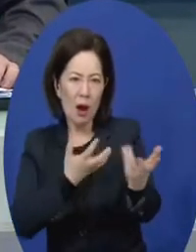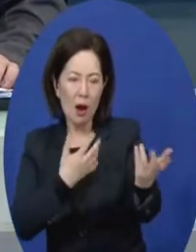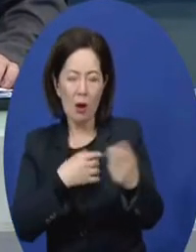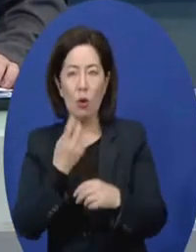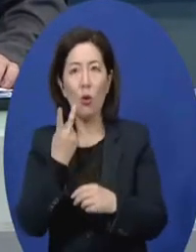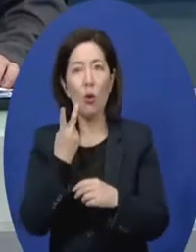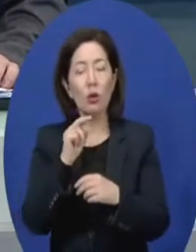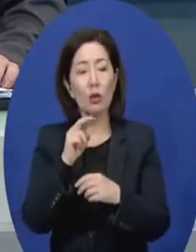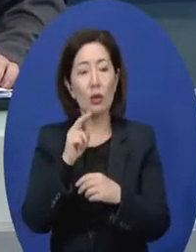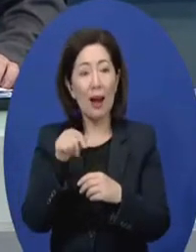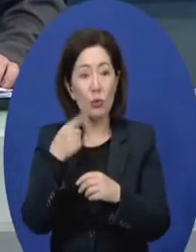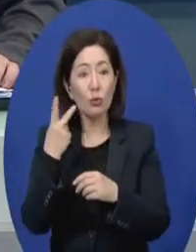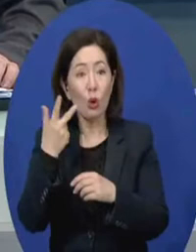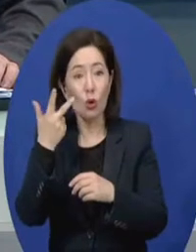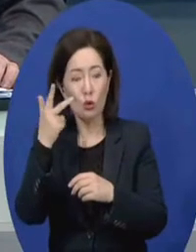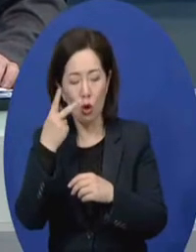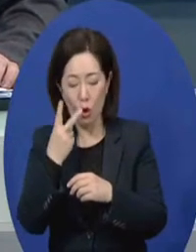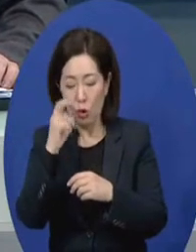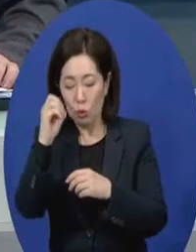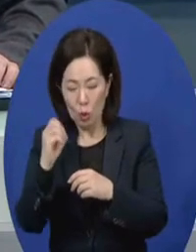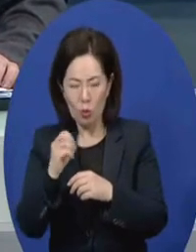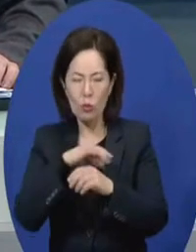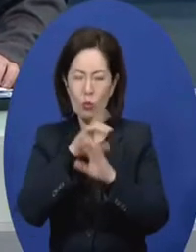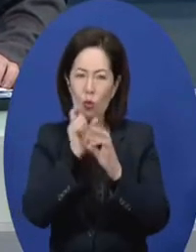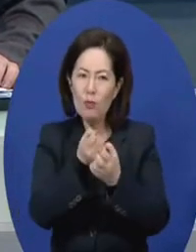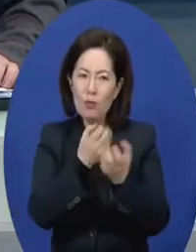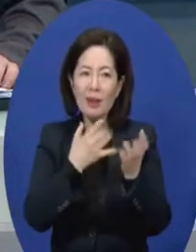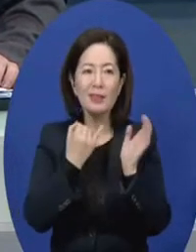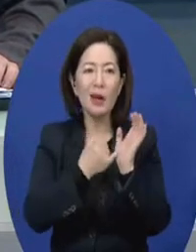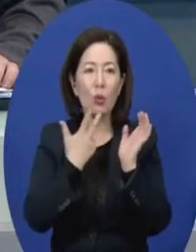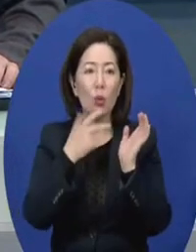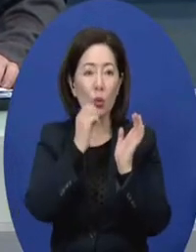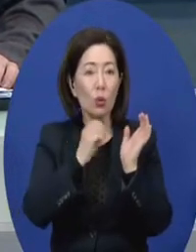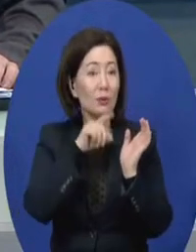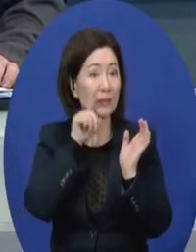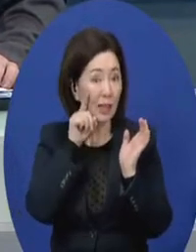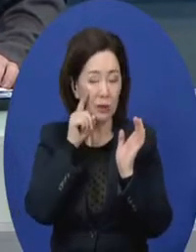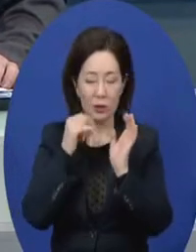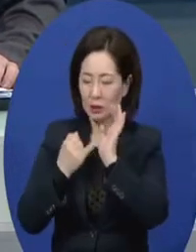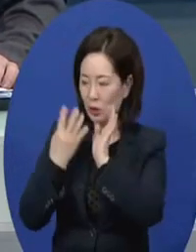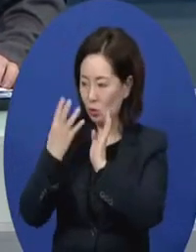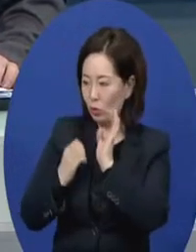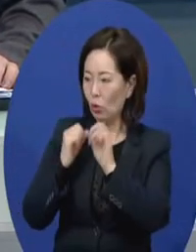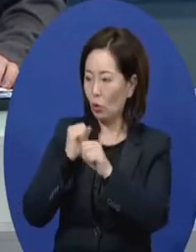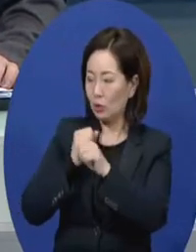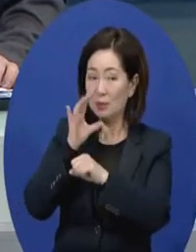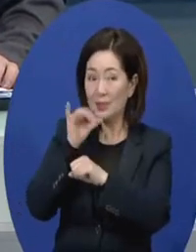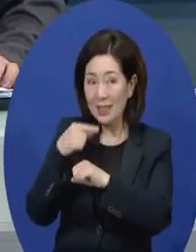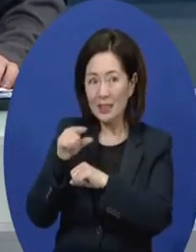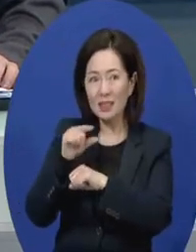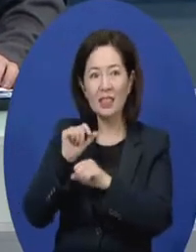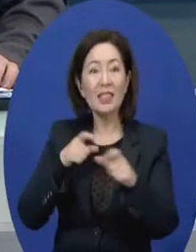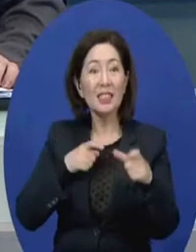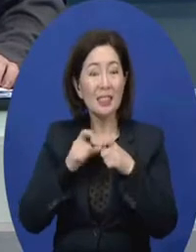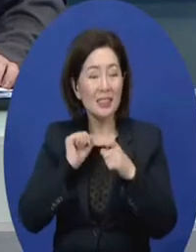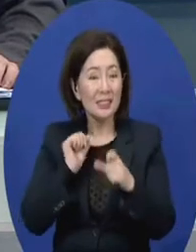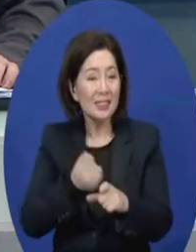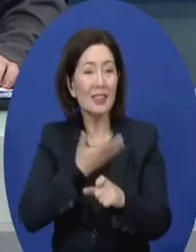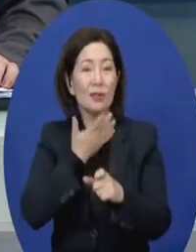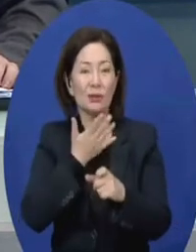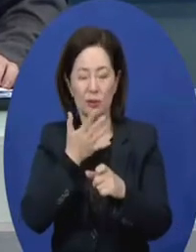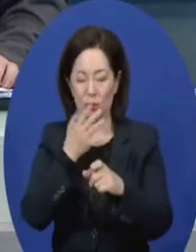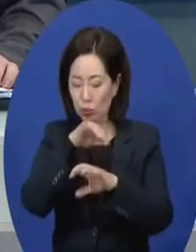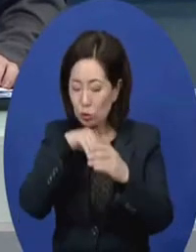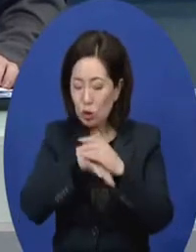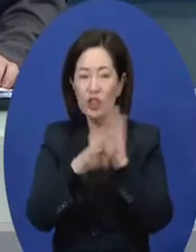2.2%, нийт хүн амын 63% залуучууд эзэлдэг. Аймгийн хүн амын 64% нь хөдөлмөрийн насны хөвгөөд эдийн засгийн идэвхтэй хүн амын 95% нь хөдөлмөр